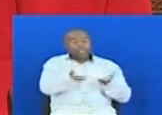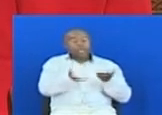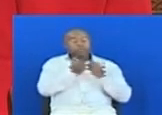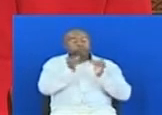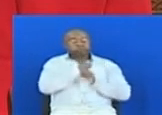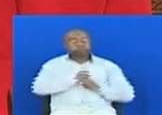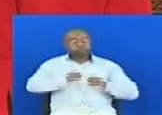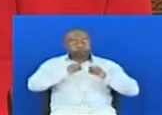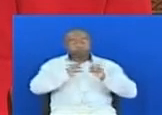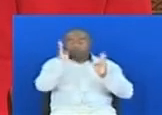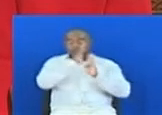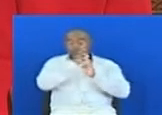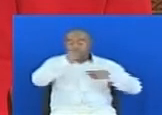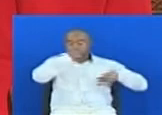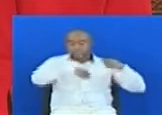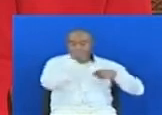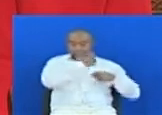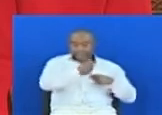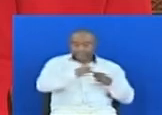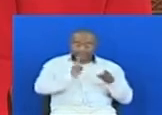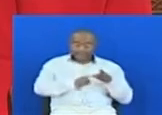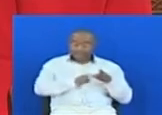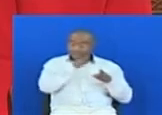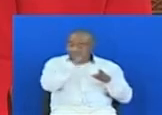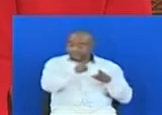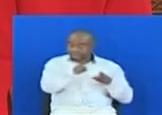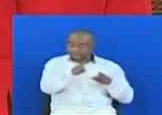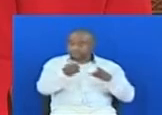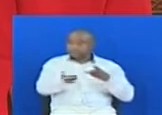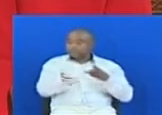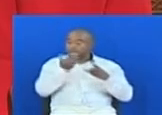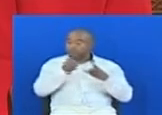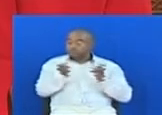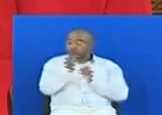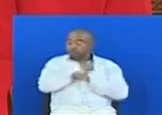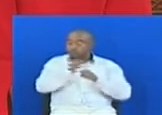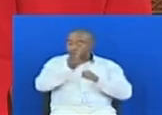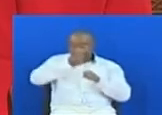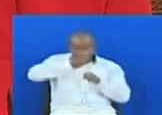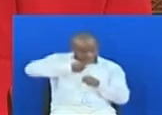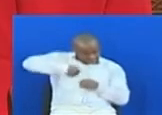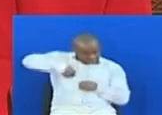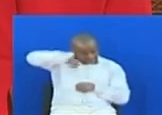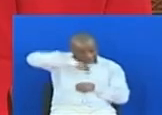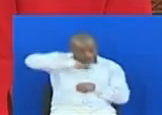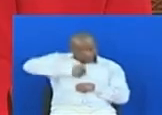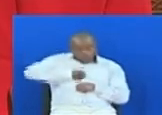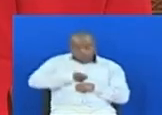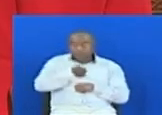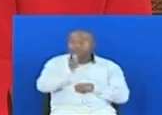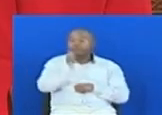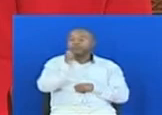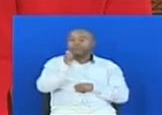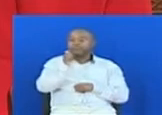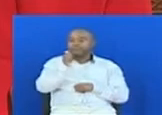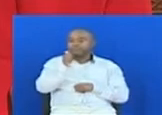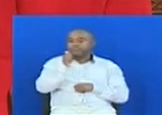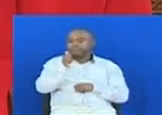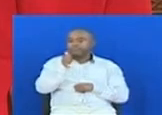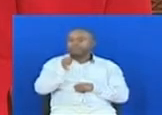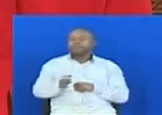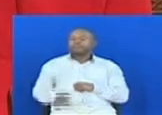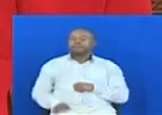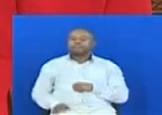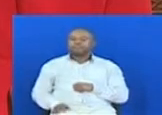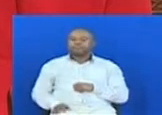kisiasa Tanzania, Rais Magufuli ameweza kutunusuru na sisi Watanzania kwa ujumla